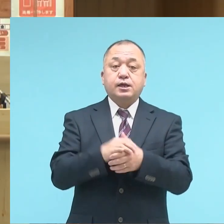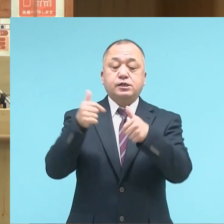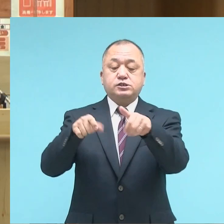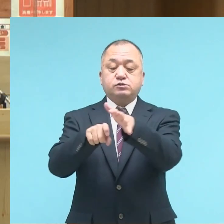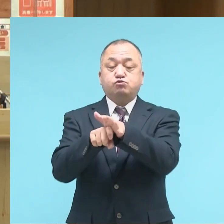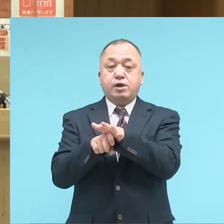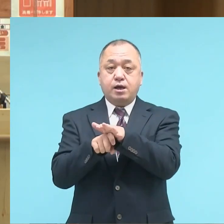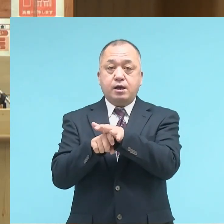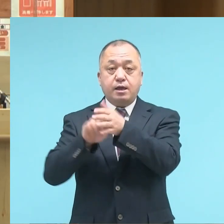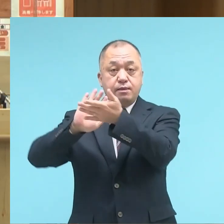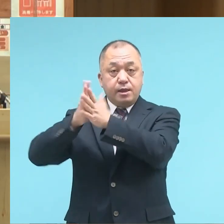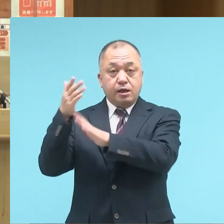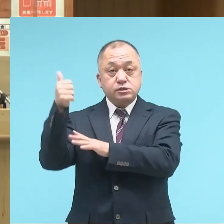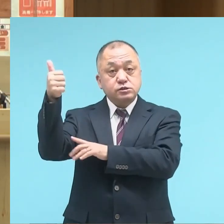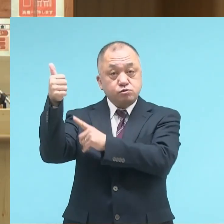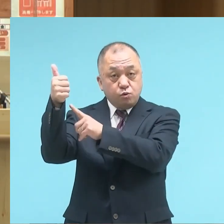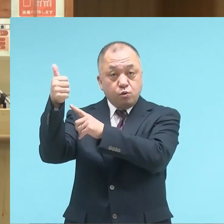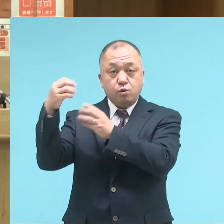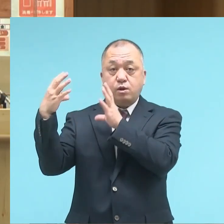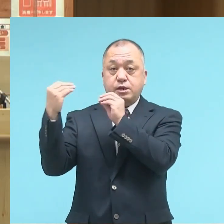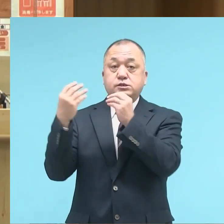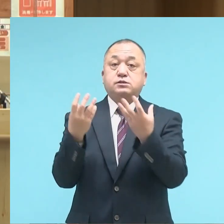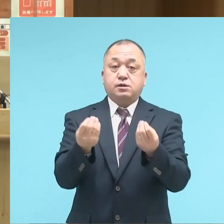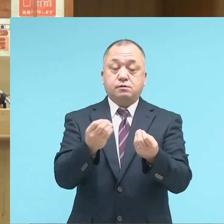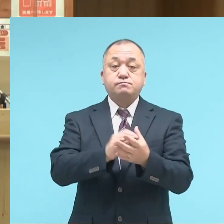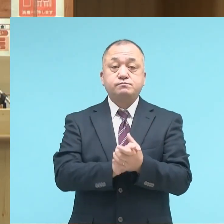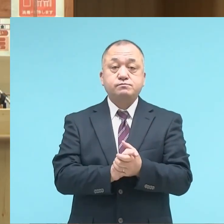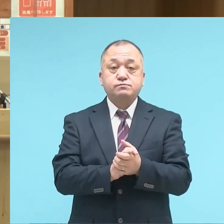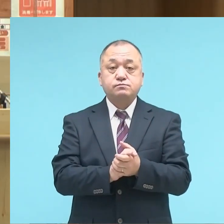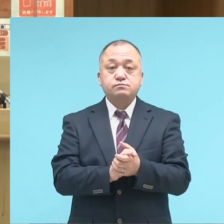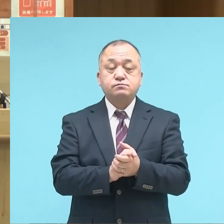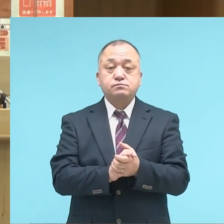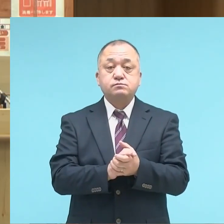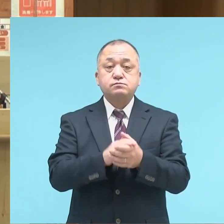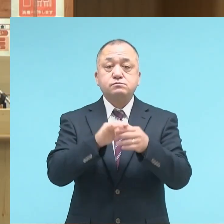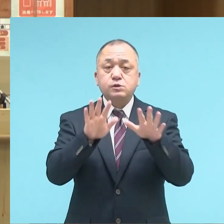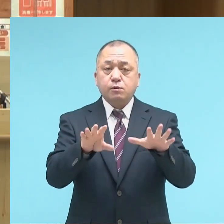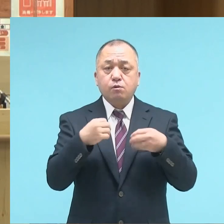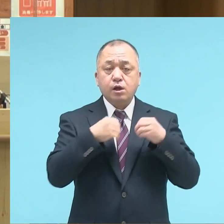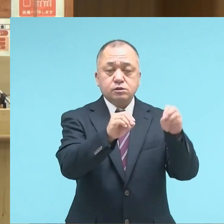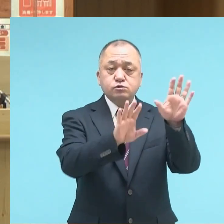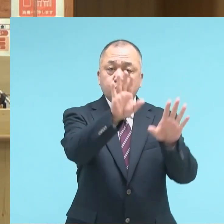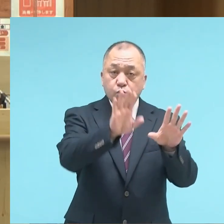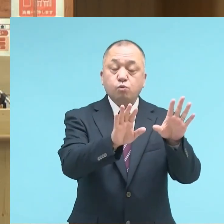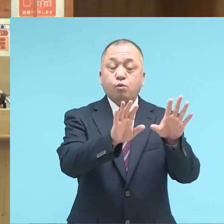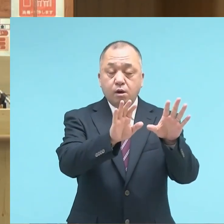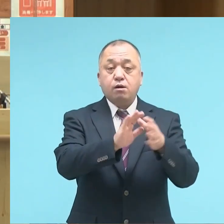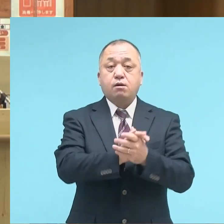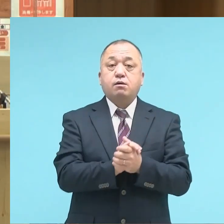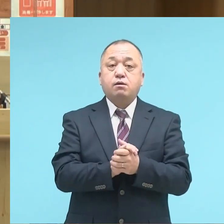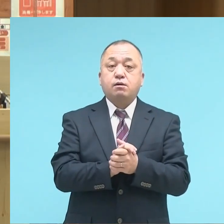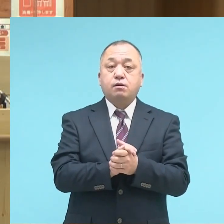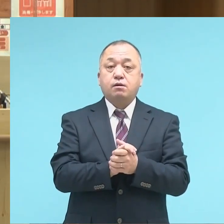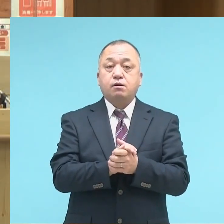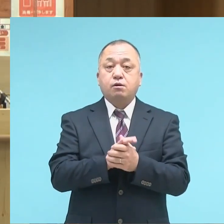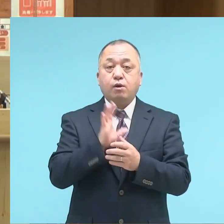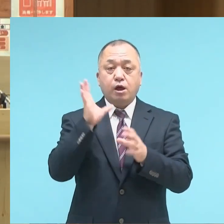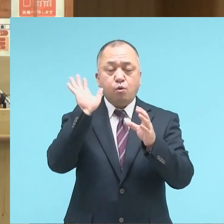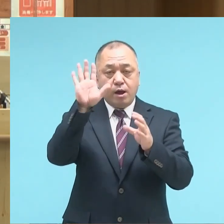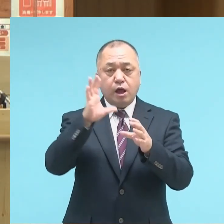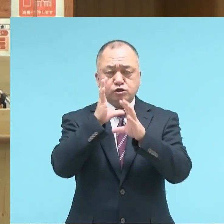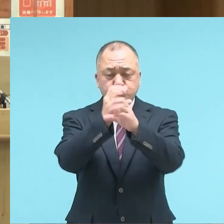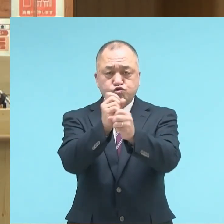村大臣ともお話しました。今の足元の感染状況だとか、これから集